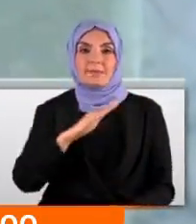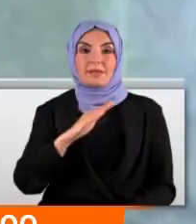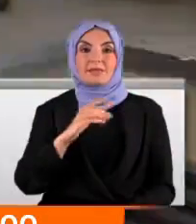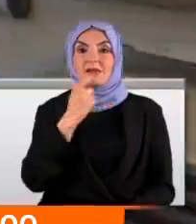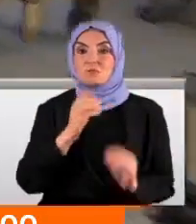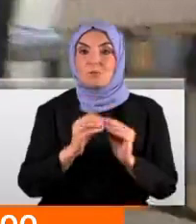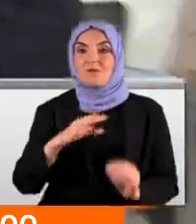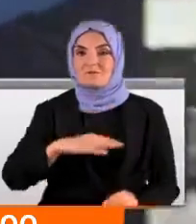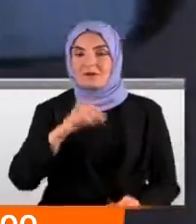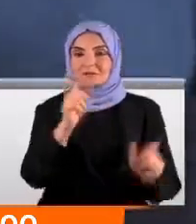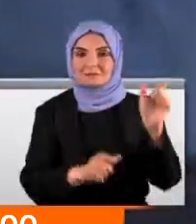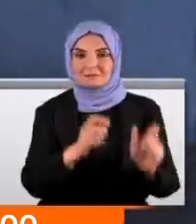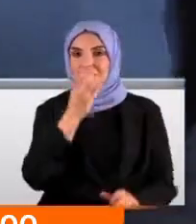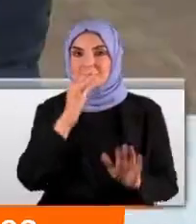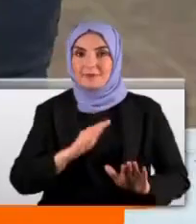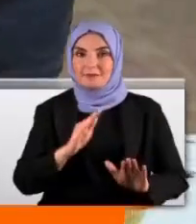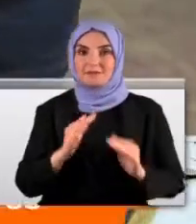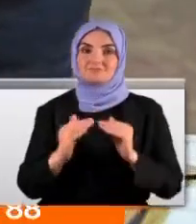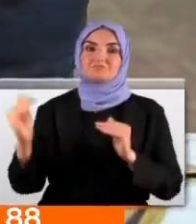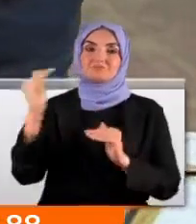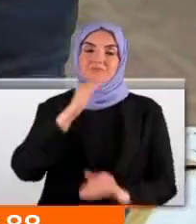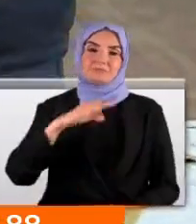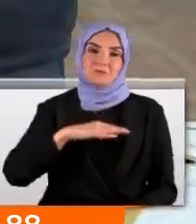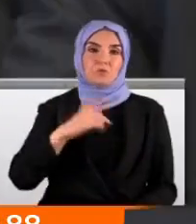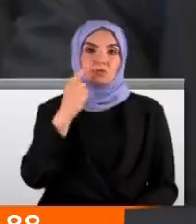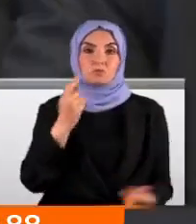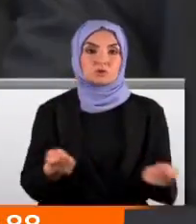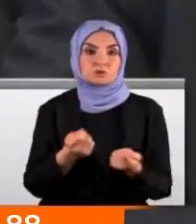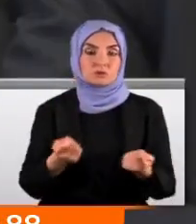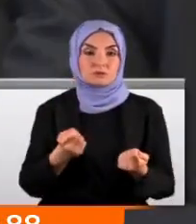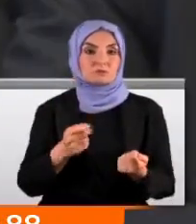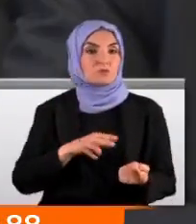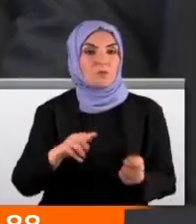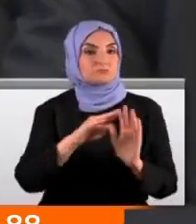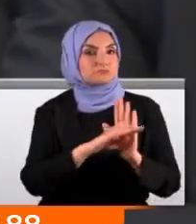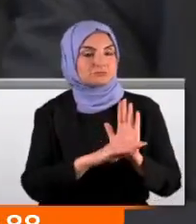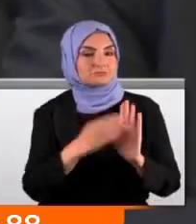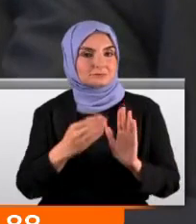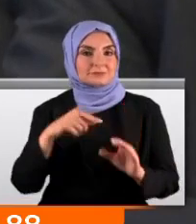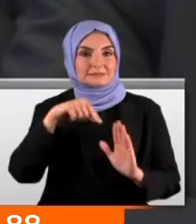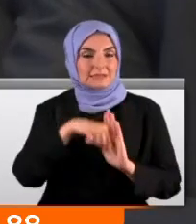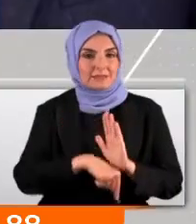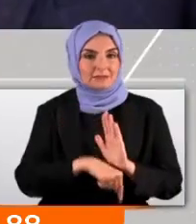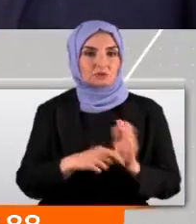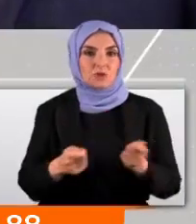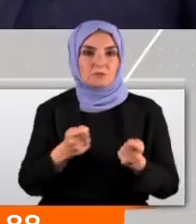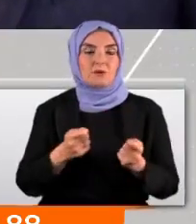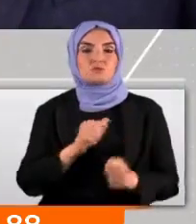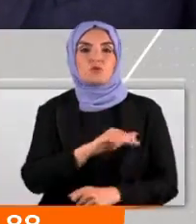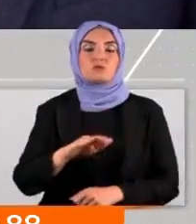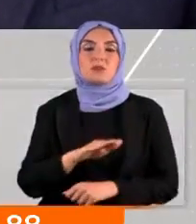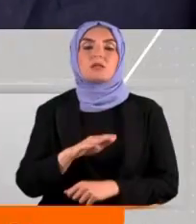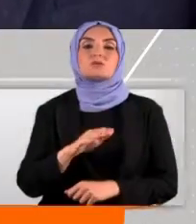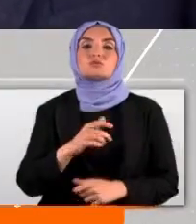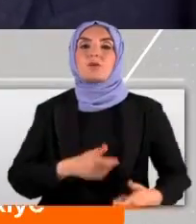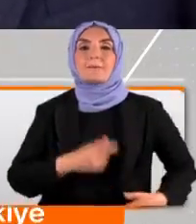yükseldi. Hükümetin üzerinde çalıştığı düzenlemenin ayrıntıları Çalışma ve Sosyal Güvenlik Bakanı Vedat Bilgin'den geldi. Son çalışma ne